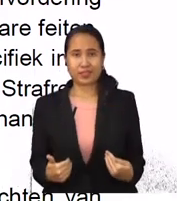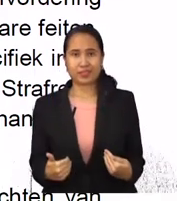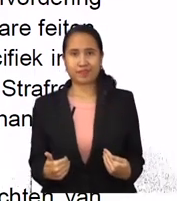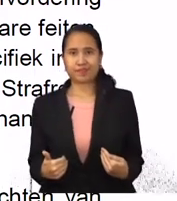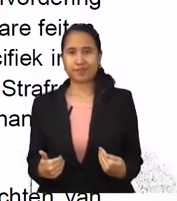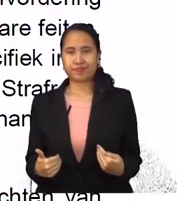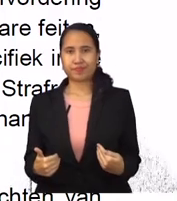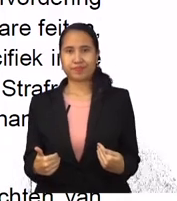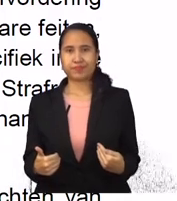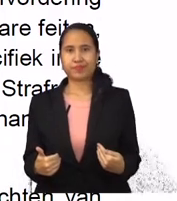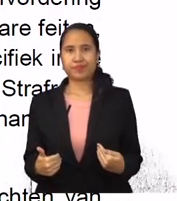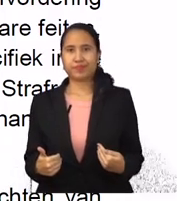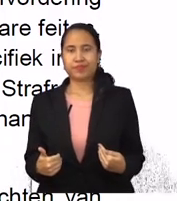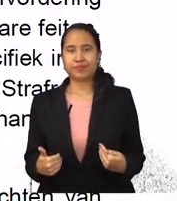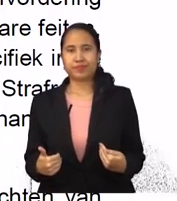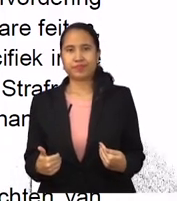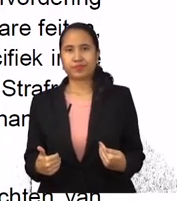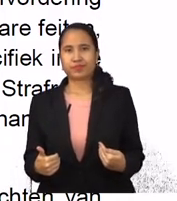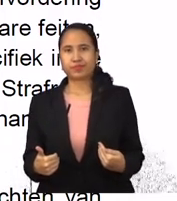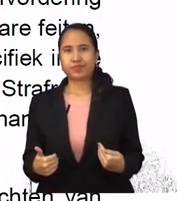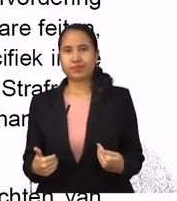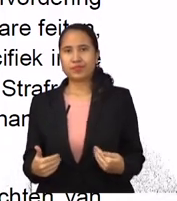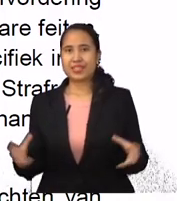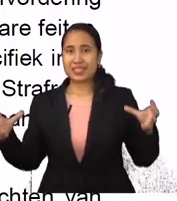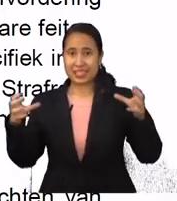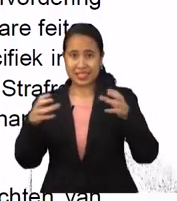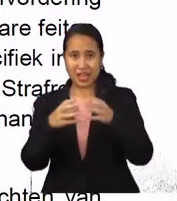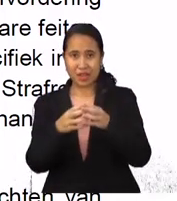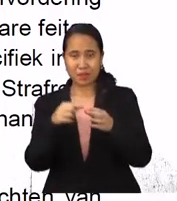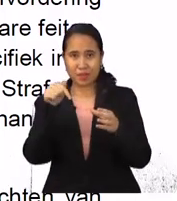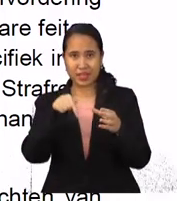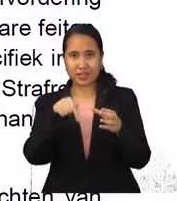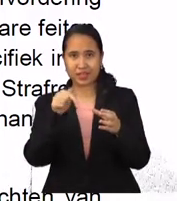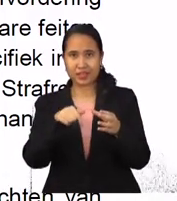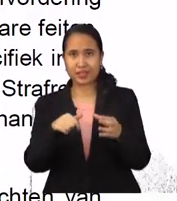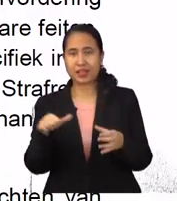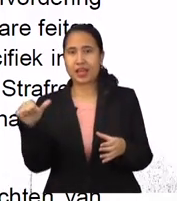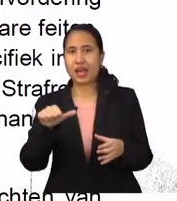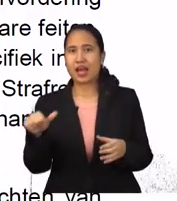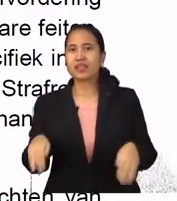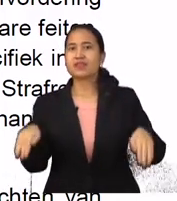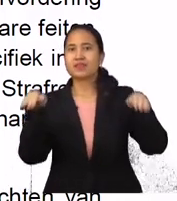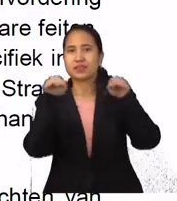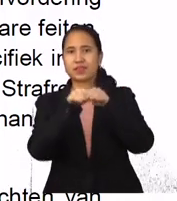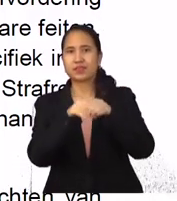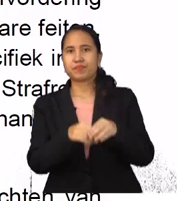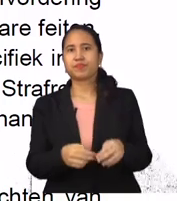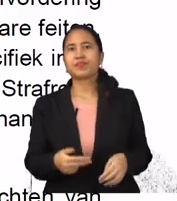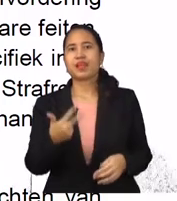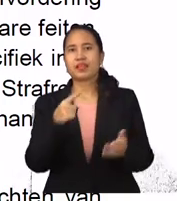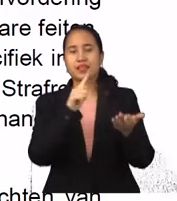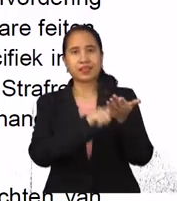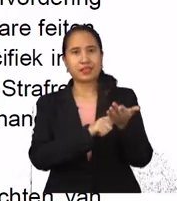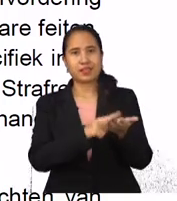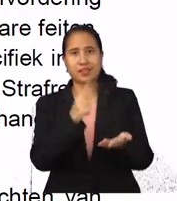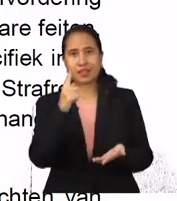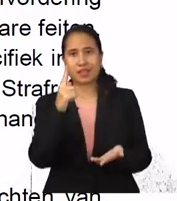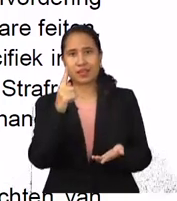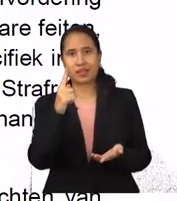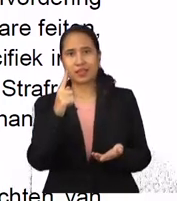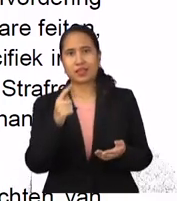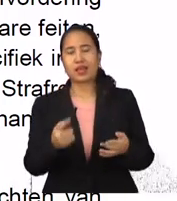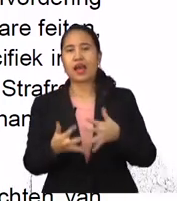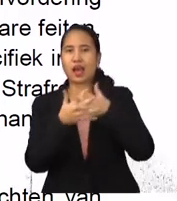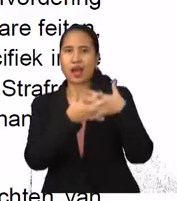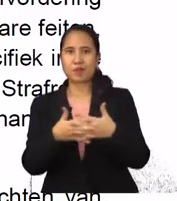element is van de rechtsstaat. In samenhang met deze en overige verdragsbepaling leggen de artikelen 1 van het